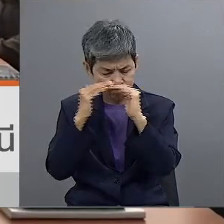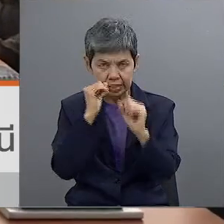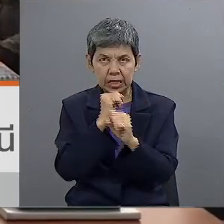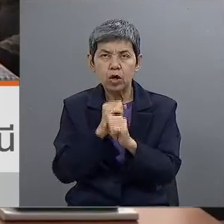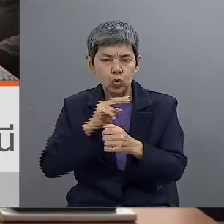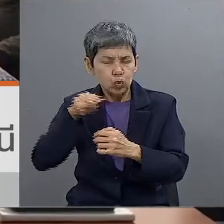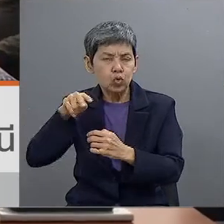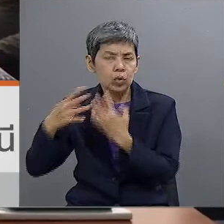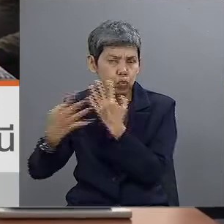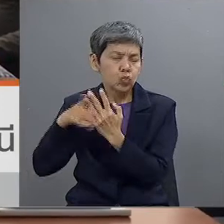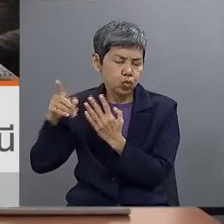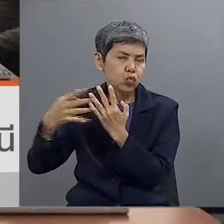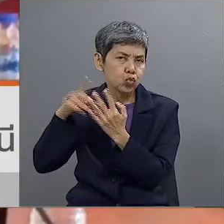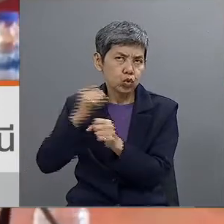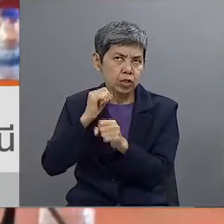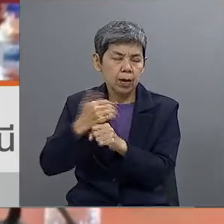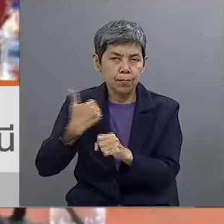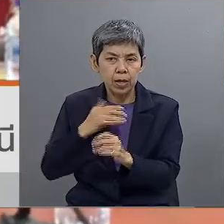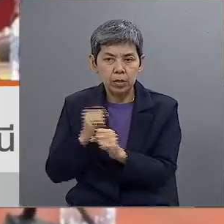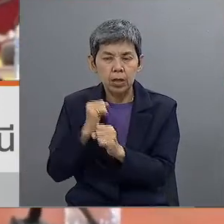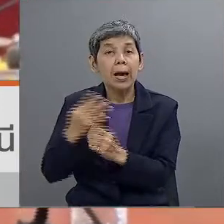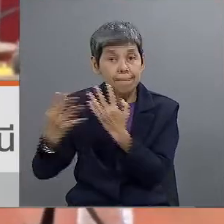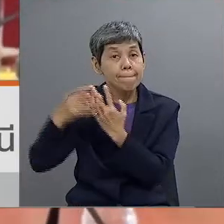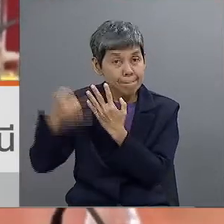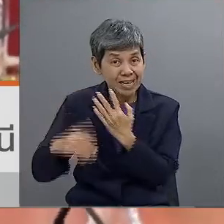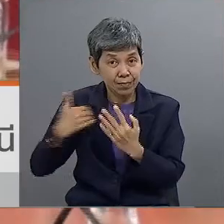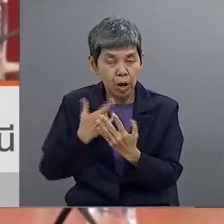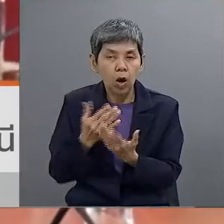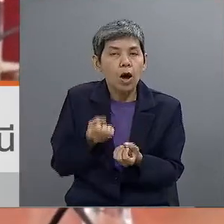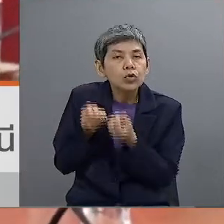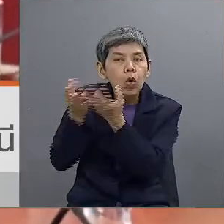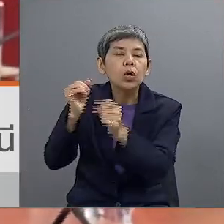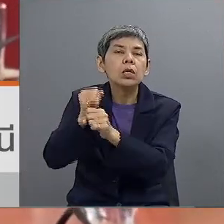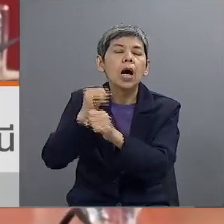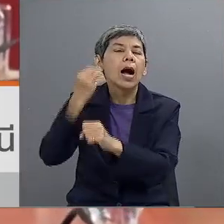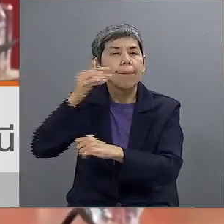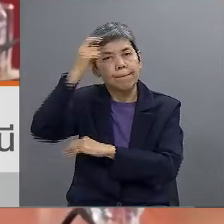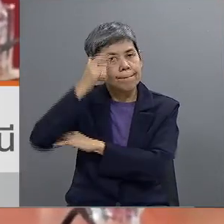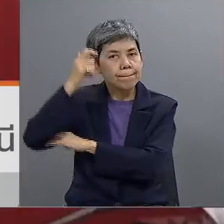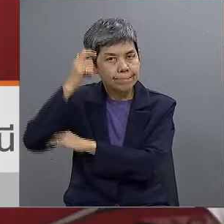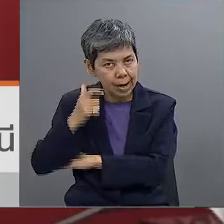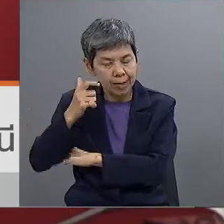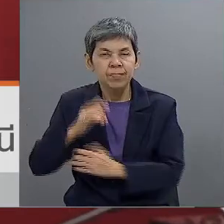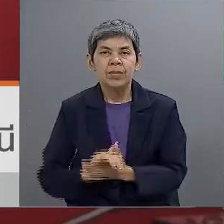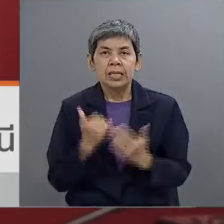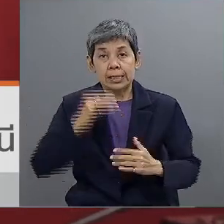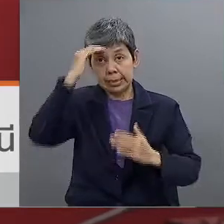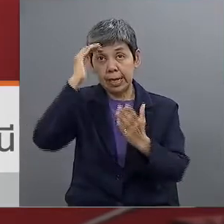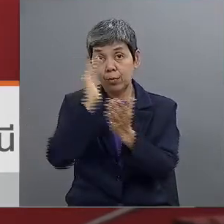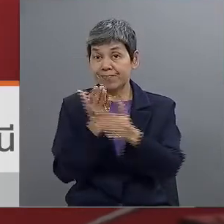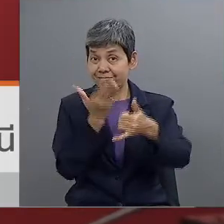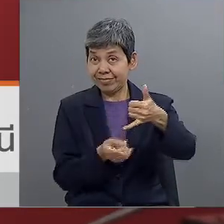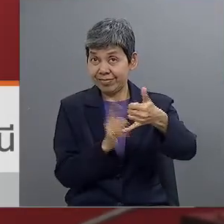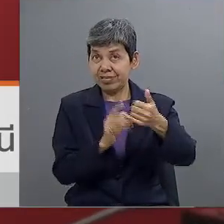ภ.บ่อผุดเนื่องจากว่ายังเป็นผู้ต้องโทษที่รอส่งกลับประเทศต้นทางนะครับ ค่ะโดยพลตำรวจตรีสาธิตกล่าวนะคะว่า